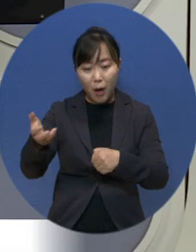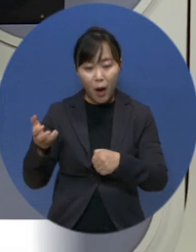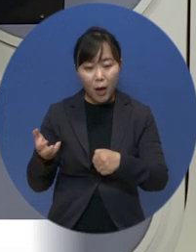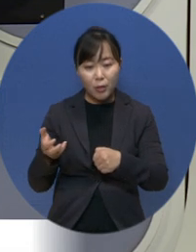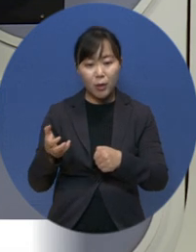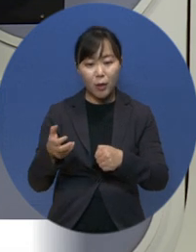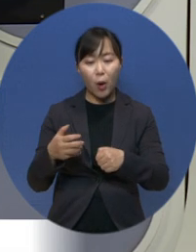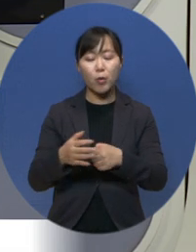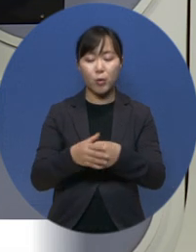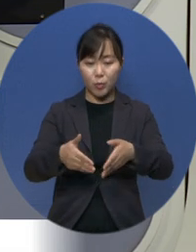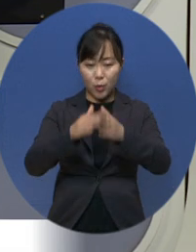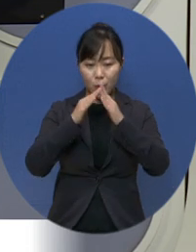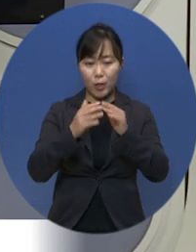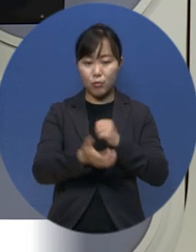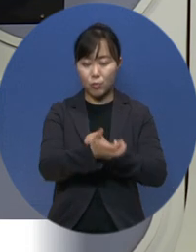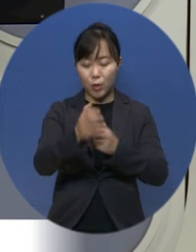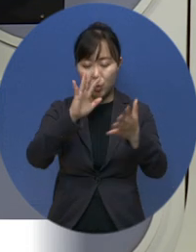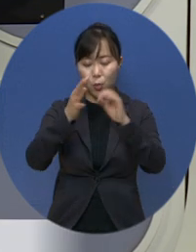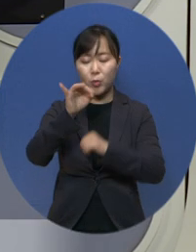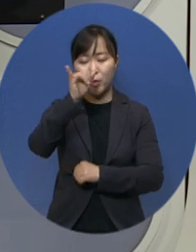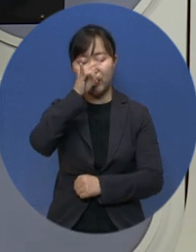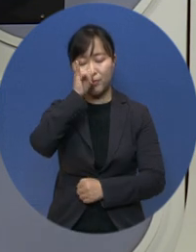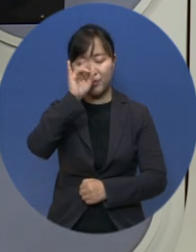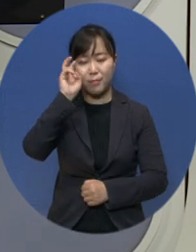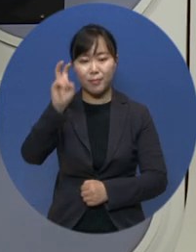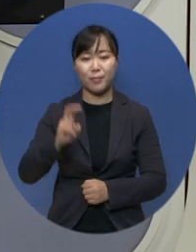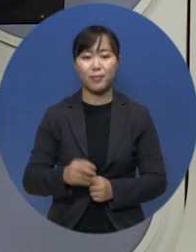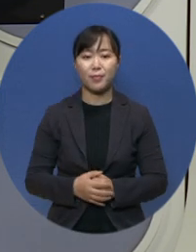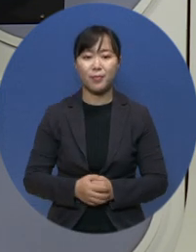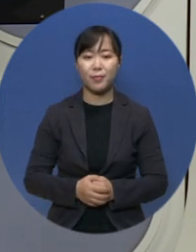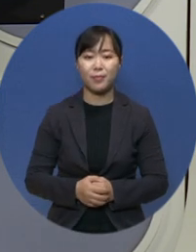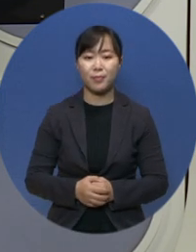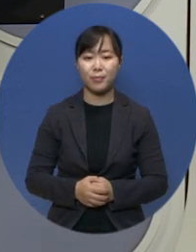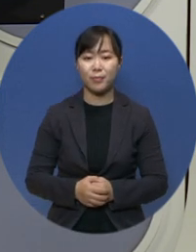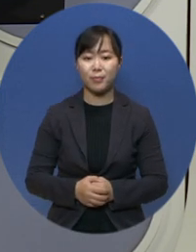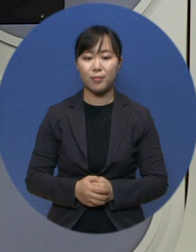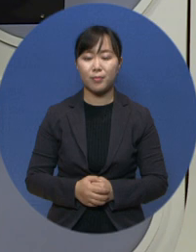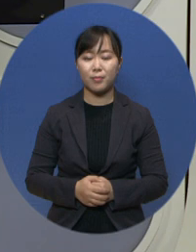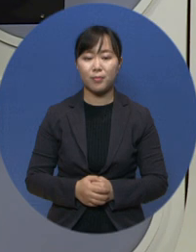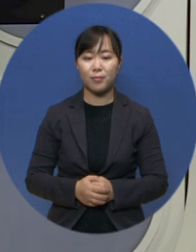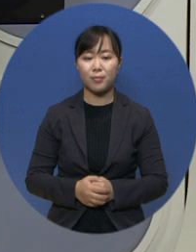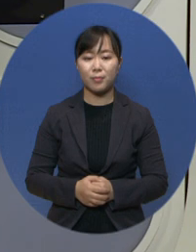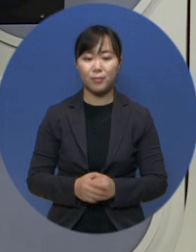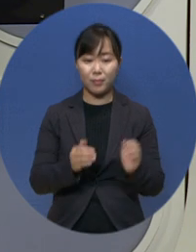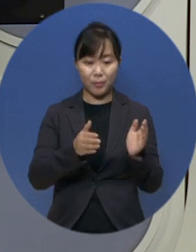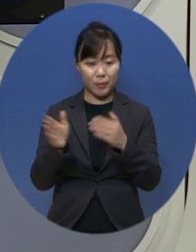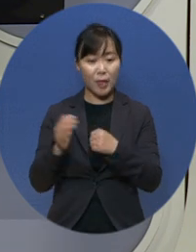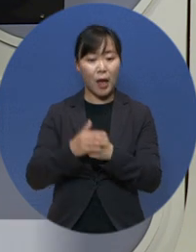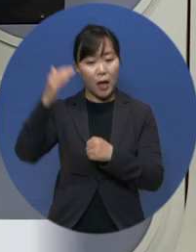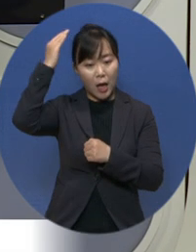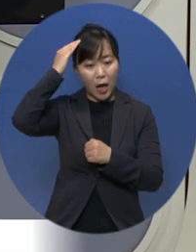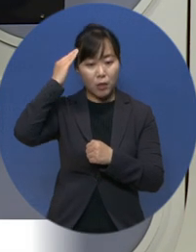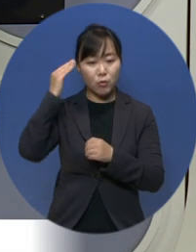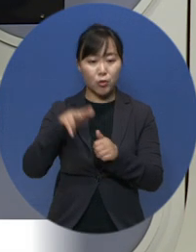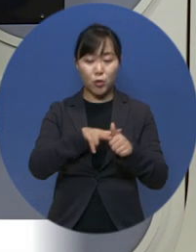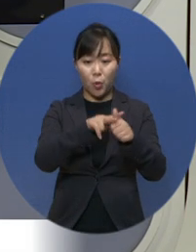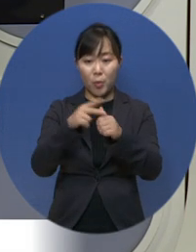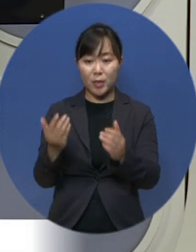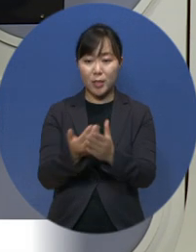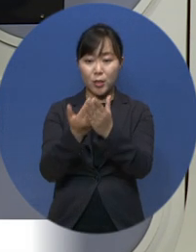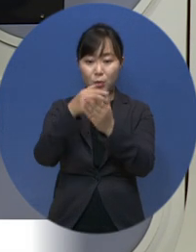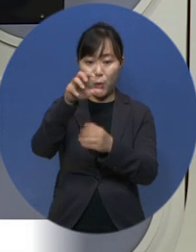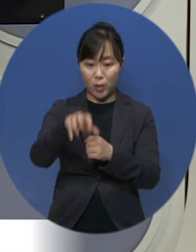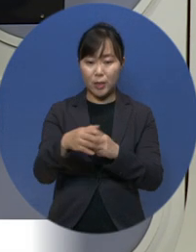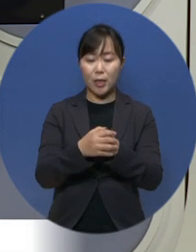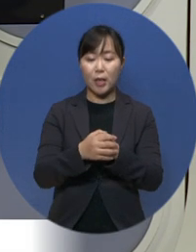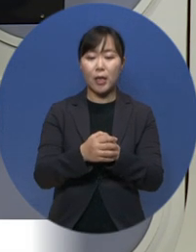구성과 토론회 를 순차 진행할 계획입니다 다음 소식입니다 한국 정보화 진흥원 은